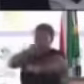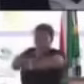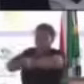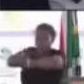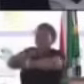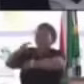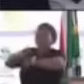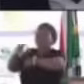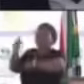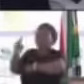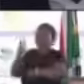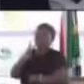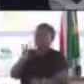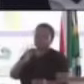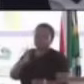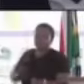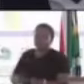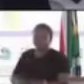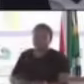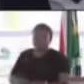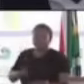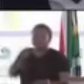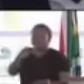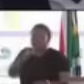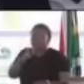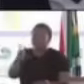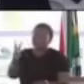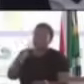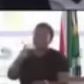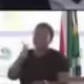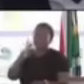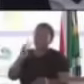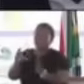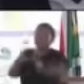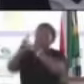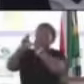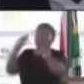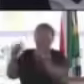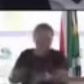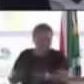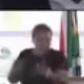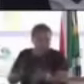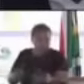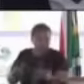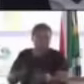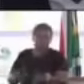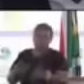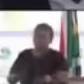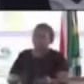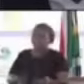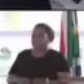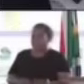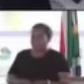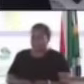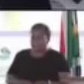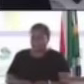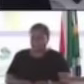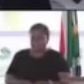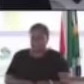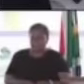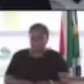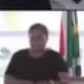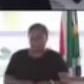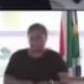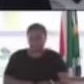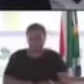amanzi. Ukusho ukuthi amanzi ayisidingo lesi esibaluleke ngendlela